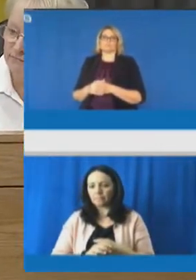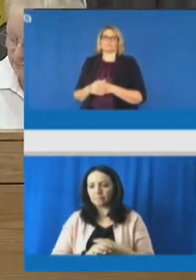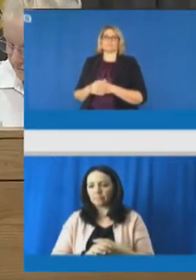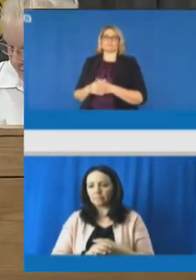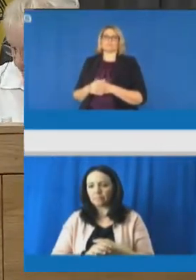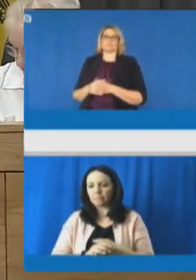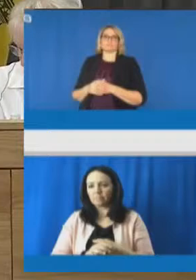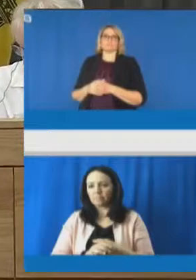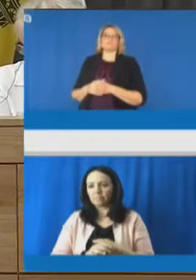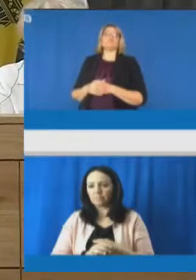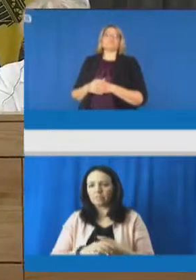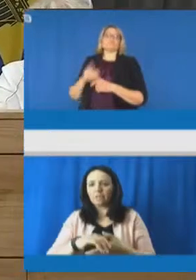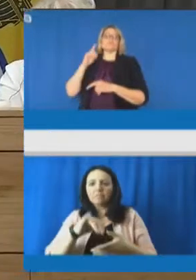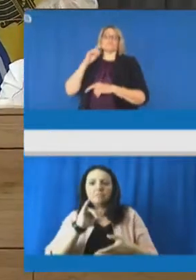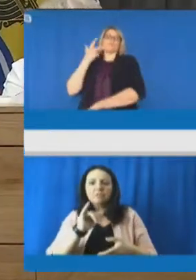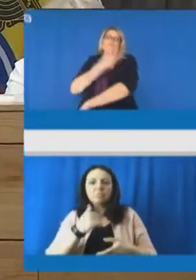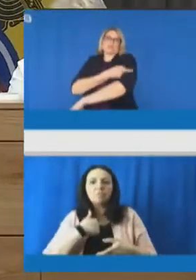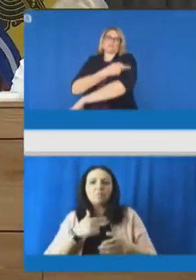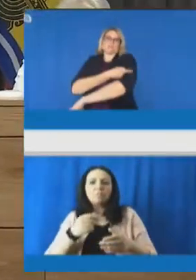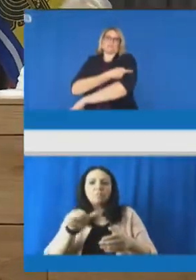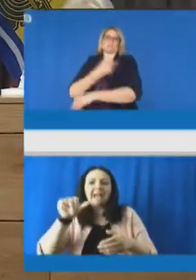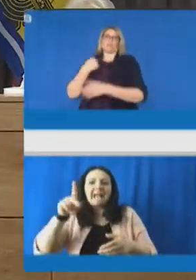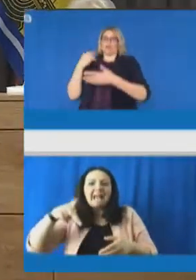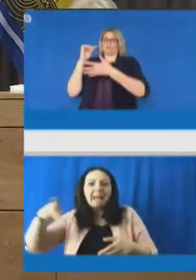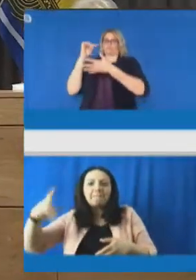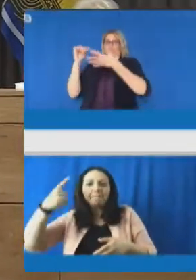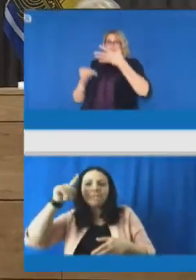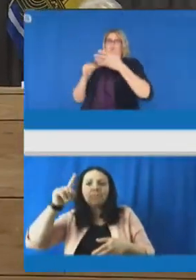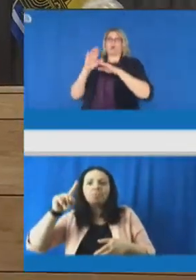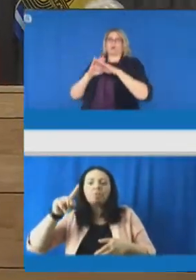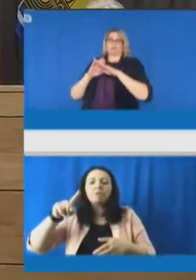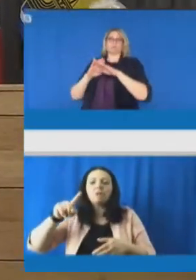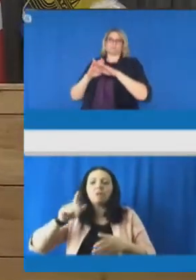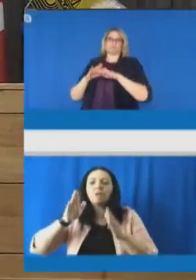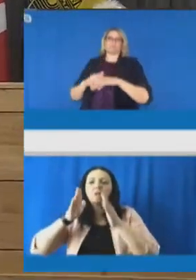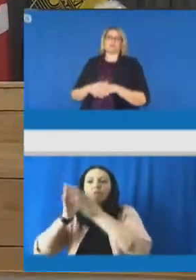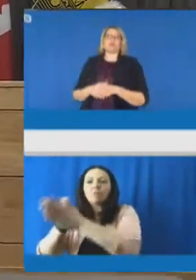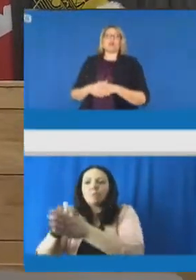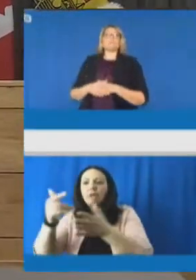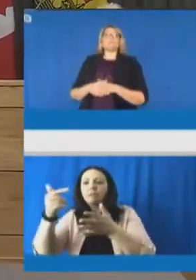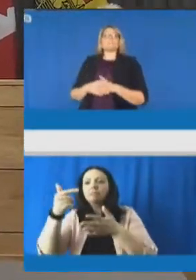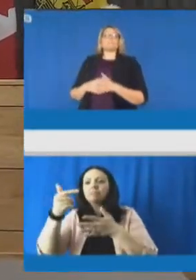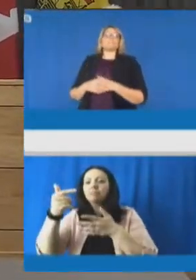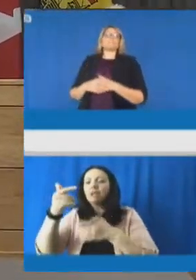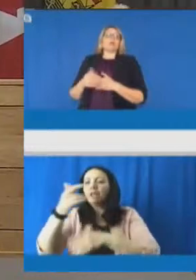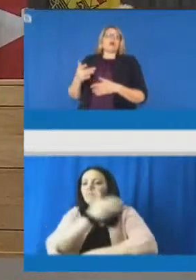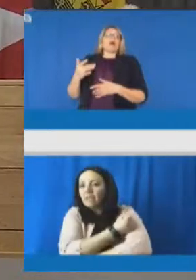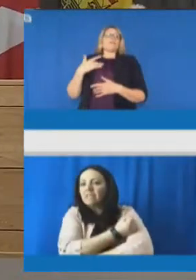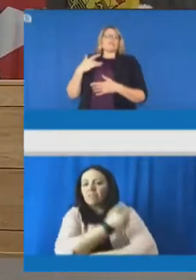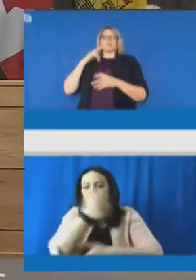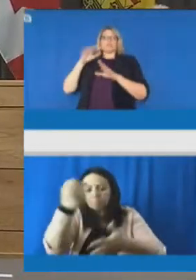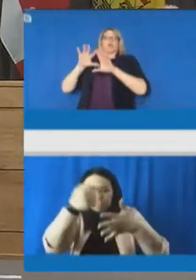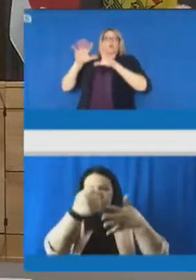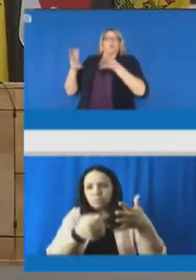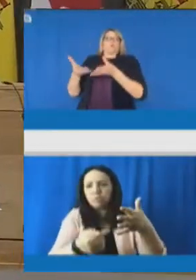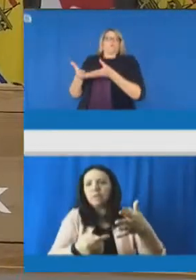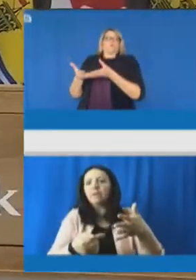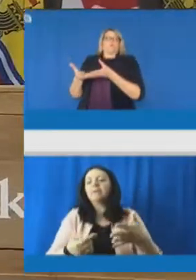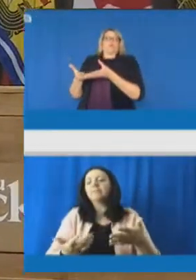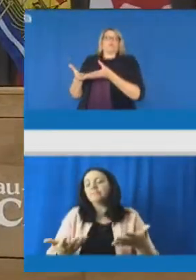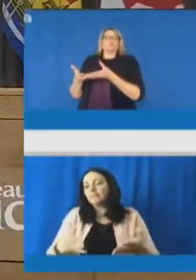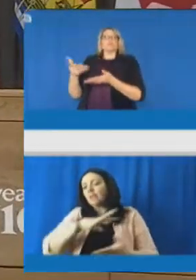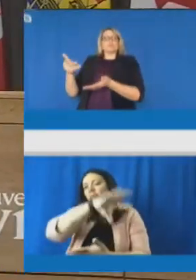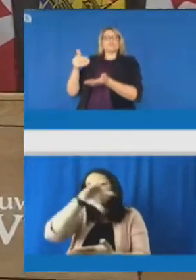Justin Dupuis, l'Acadie Nouvelle. Oui, bonjour. Question pour le Dr. Russell. On a vu